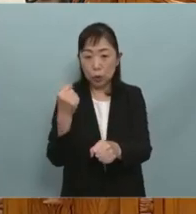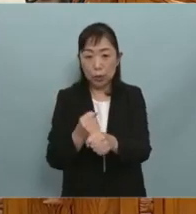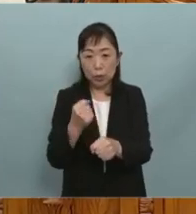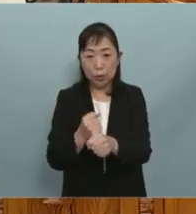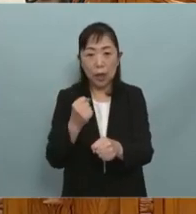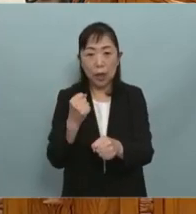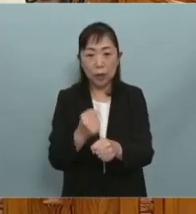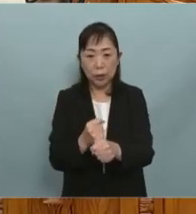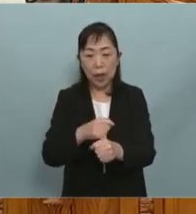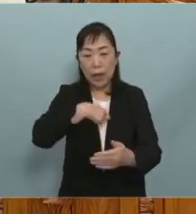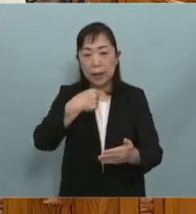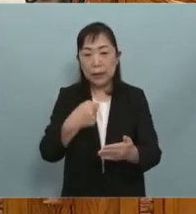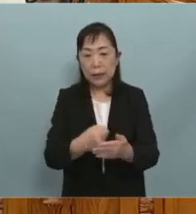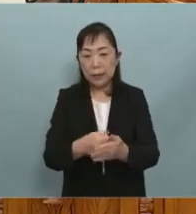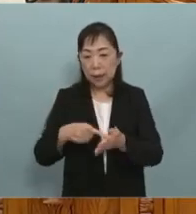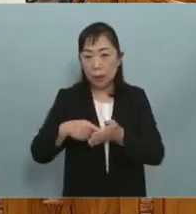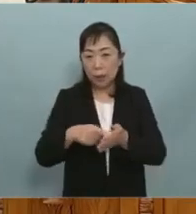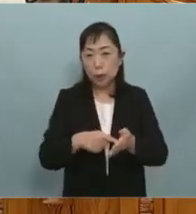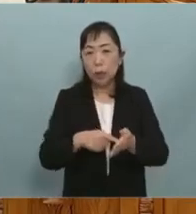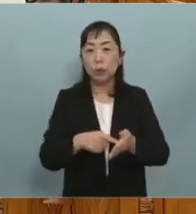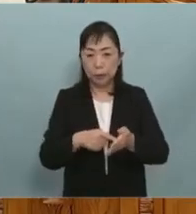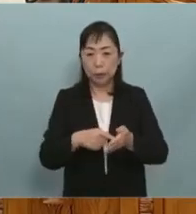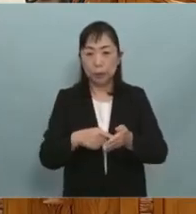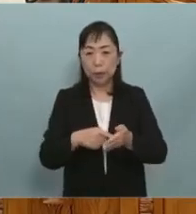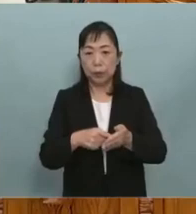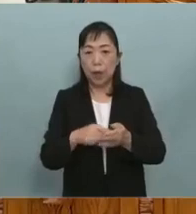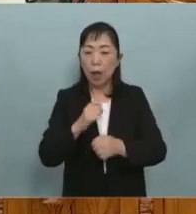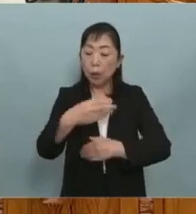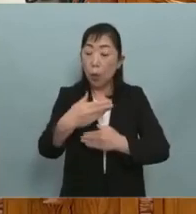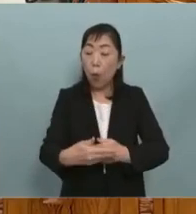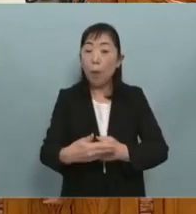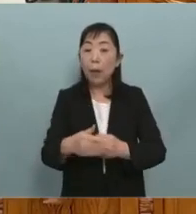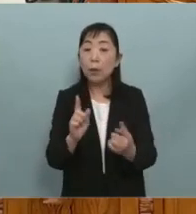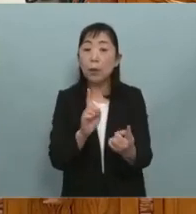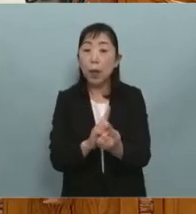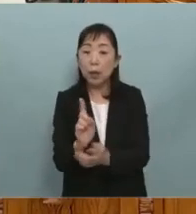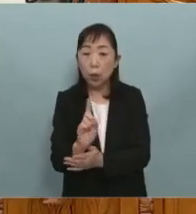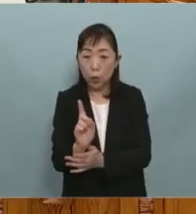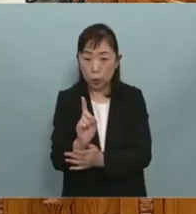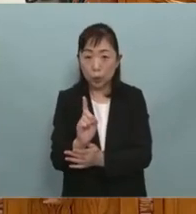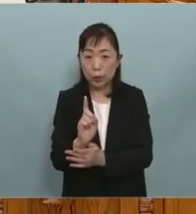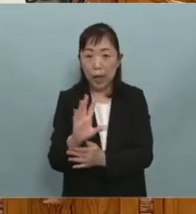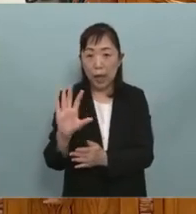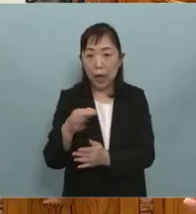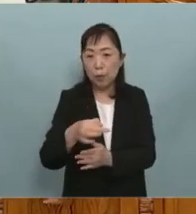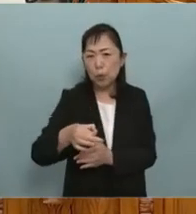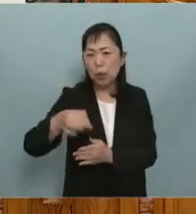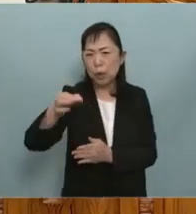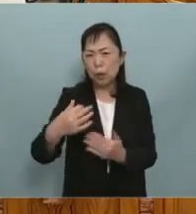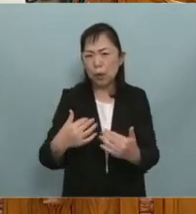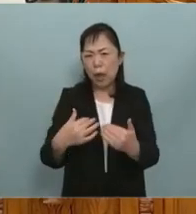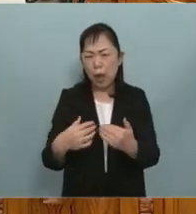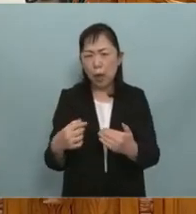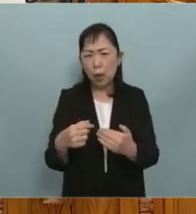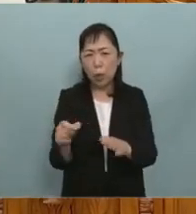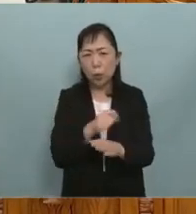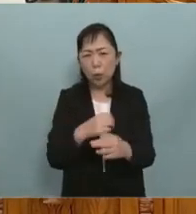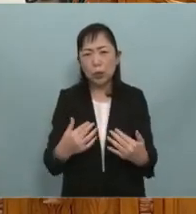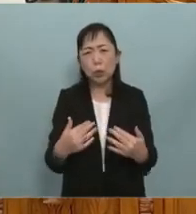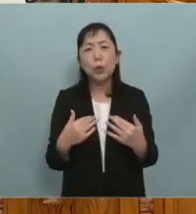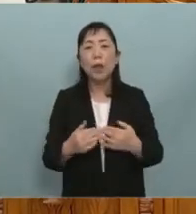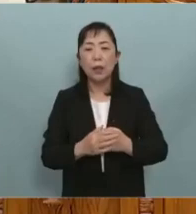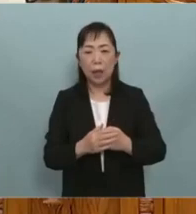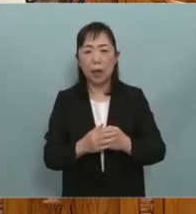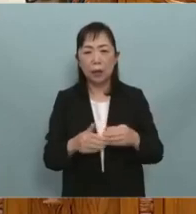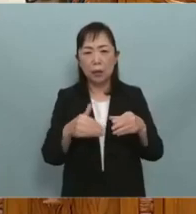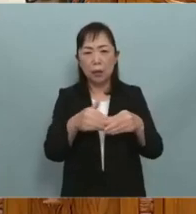しその実現に取り組みます当面の対応として物価高の影響を特に受ける低